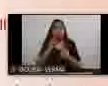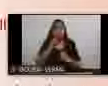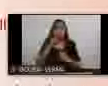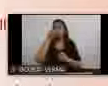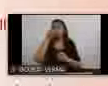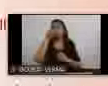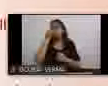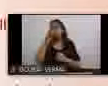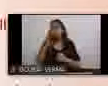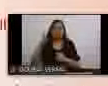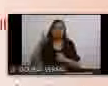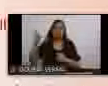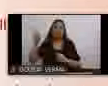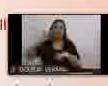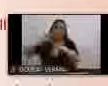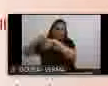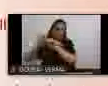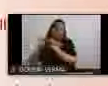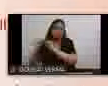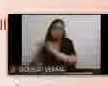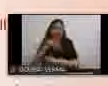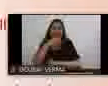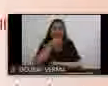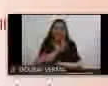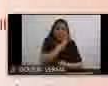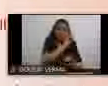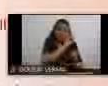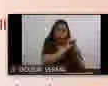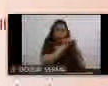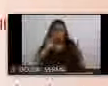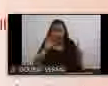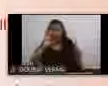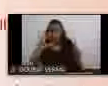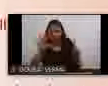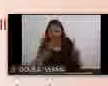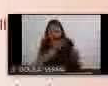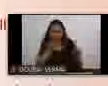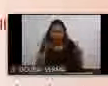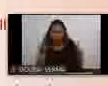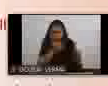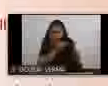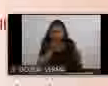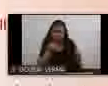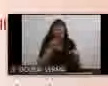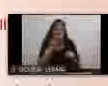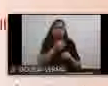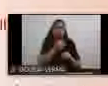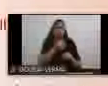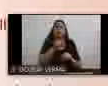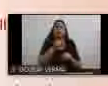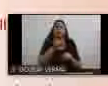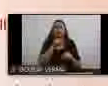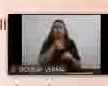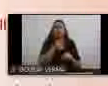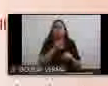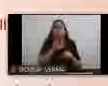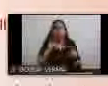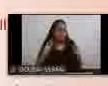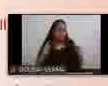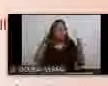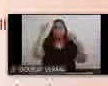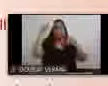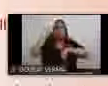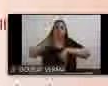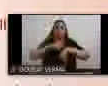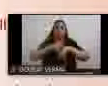teachable moments. बच्चे जब प्यूबर्टी में या प्री प्यूबर्टी में पहुंच जाते हैं, 12 साल के हो जाते हैं, 11 साल के हो